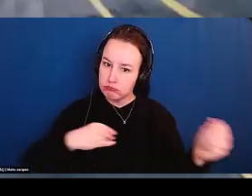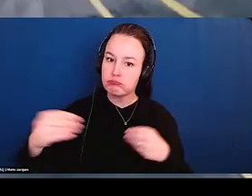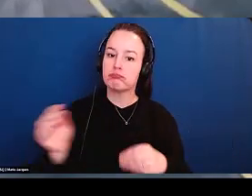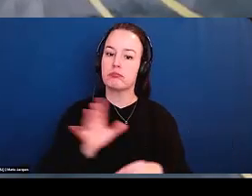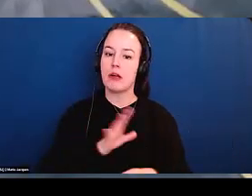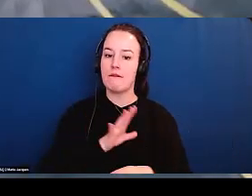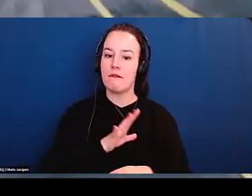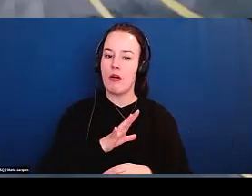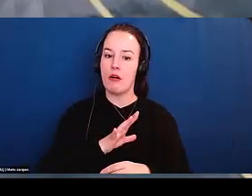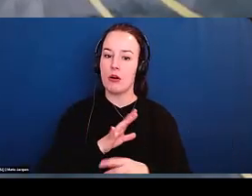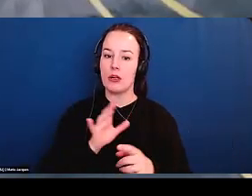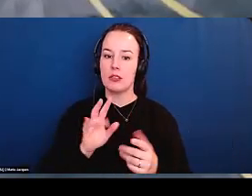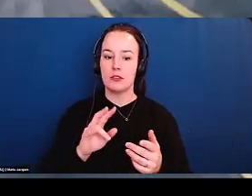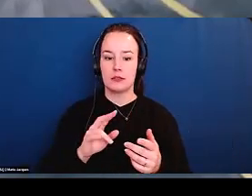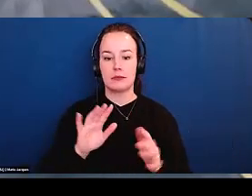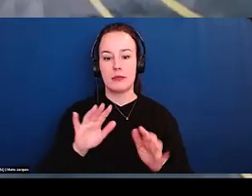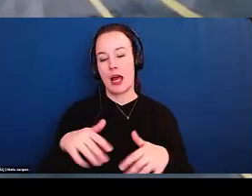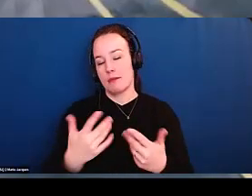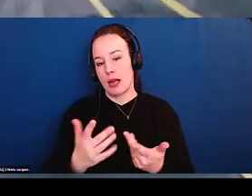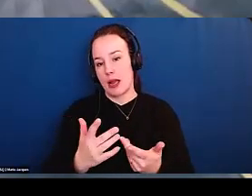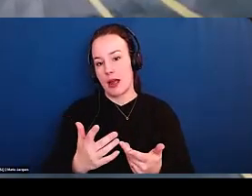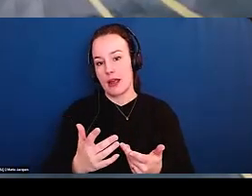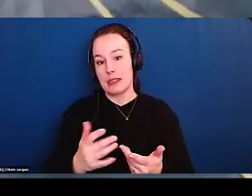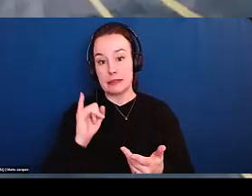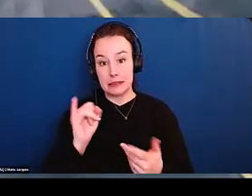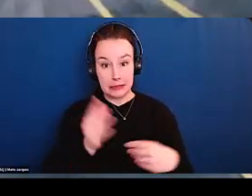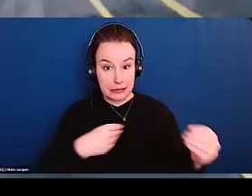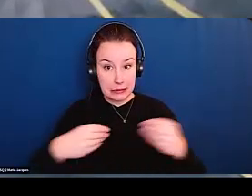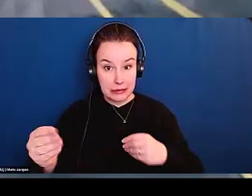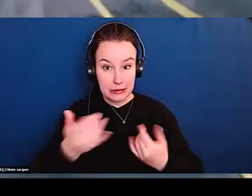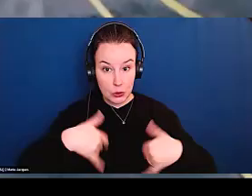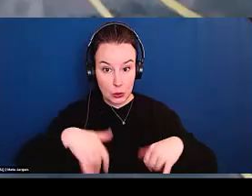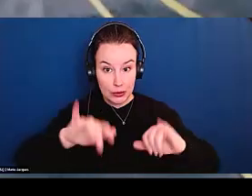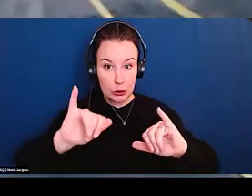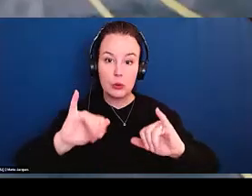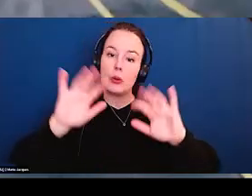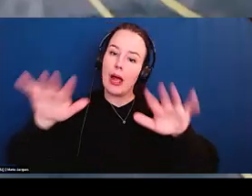Ainsi, nous pourrions avoir des soins de santé plus équitables.